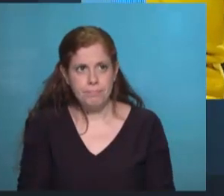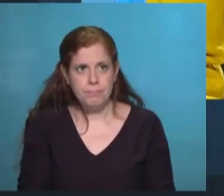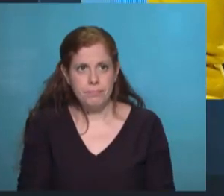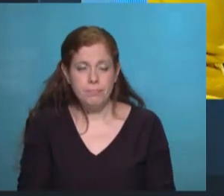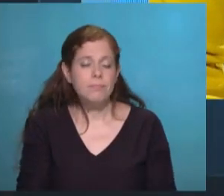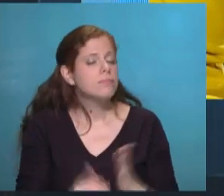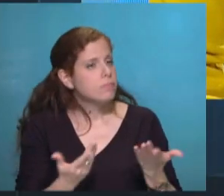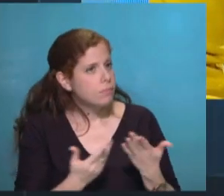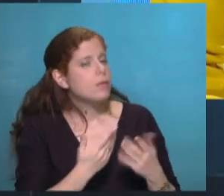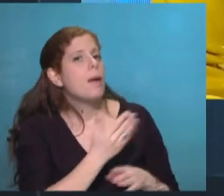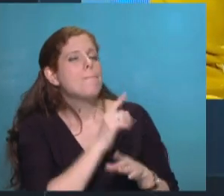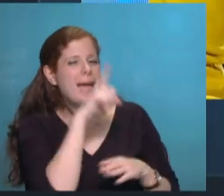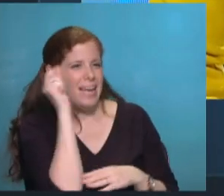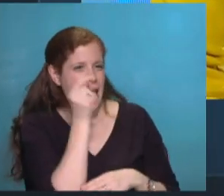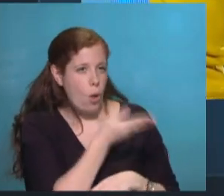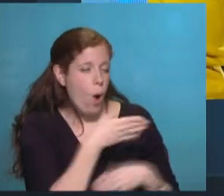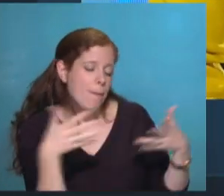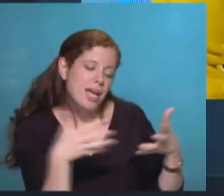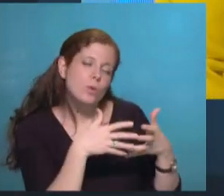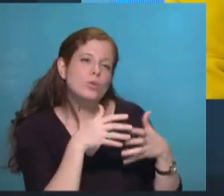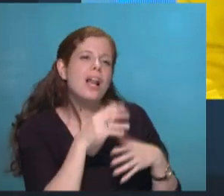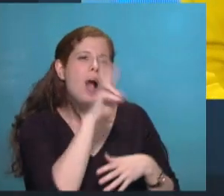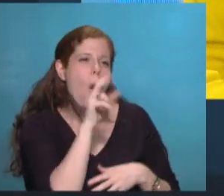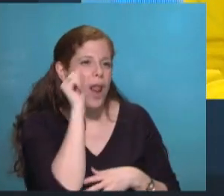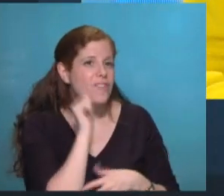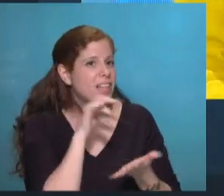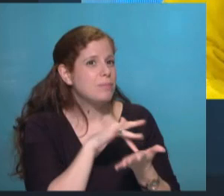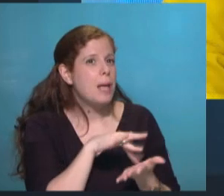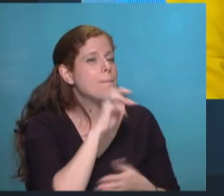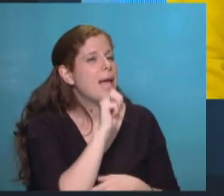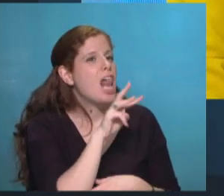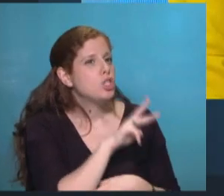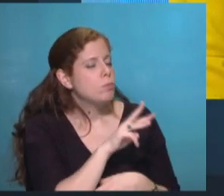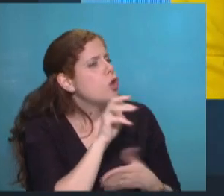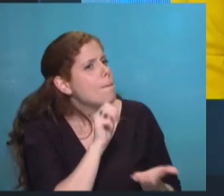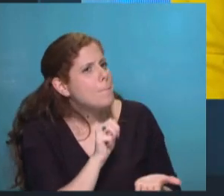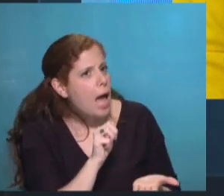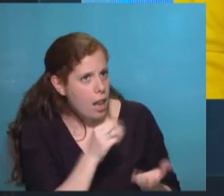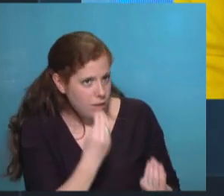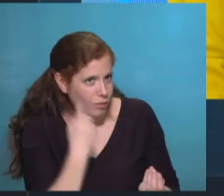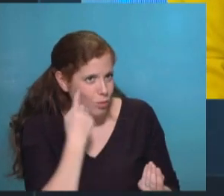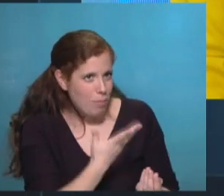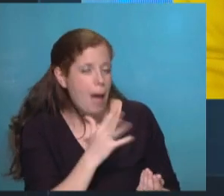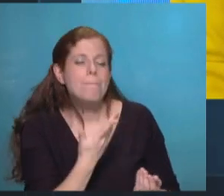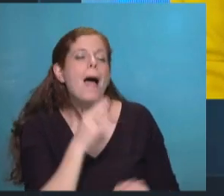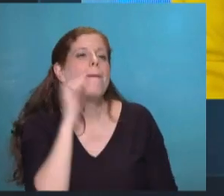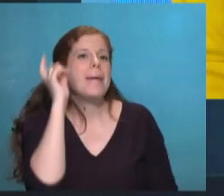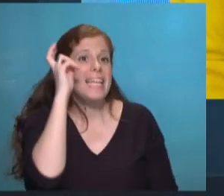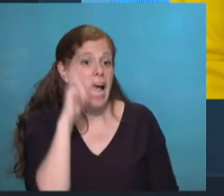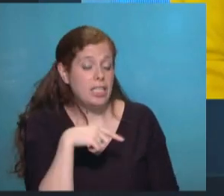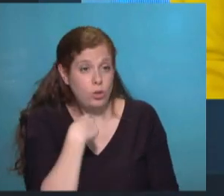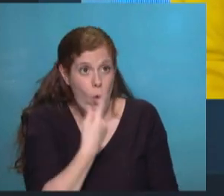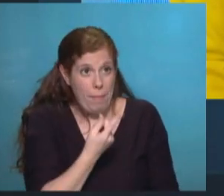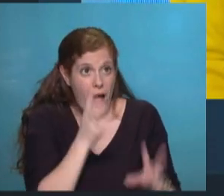בגני התערוכה, בכינוס של כחול לבן נמצא מיכאל שמש, כתבנו הפוליטי. מיכאל, מיד נשמע ממך מה בני גנץ אומר שם הערב, אבל קודם